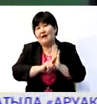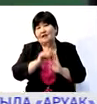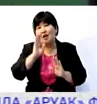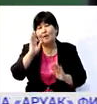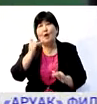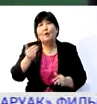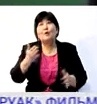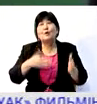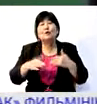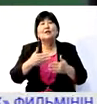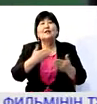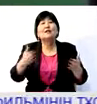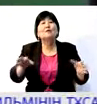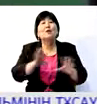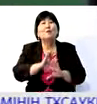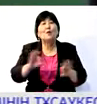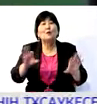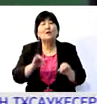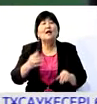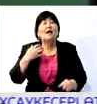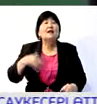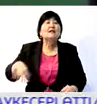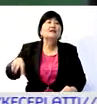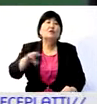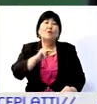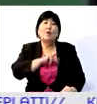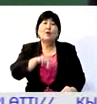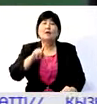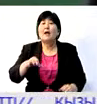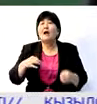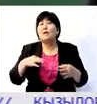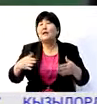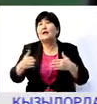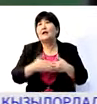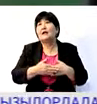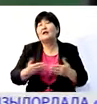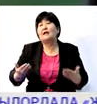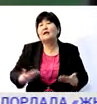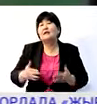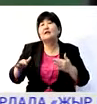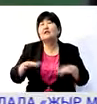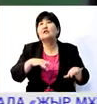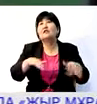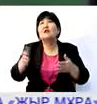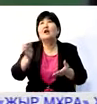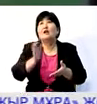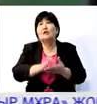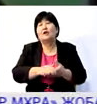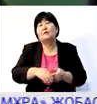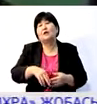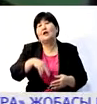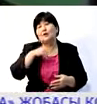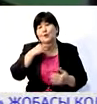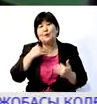Осы қуанышымызды сіздермен бөлісе отырып, сыр бойы еңбекшілерінің мереке қарсаңындағы тыныс тіршіліктерімен таныстыруды жөн